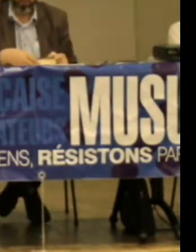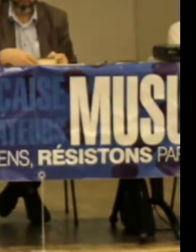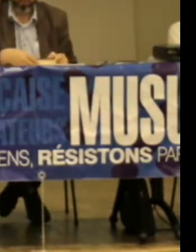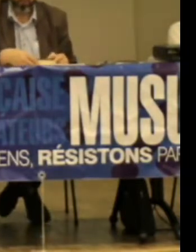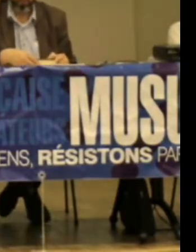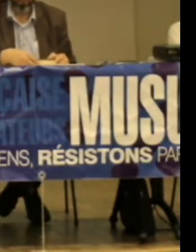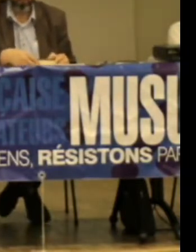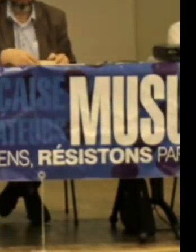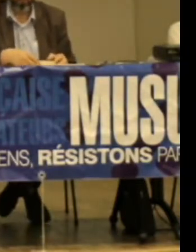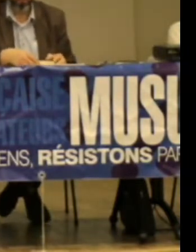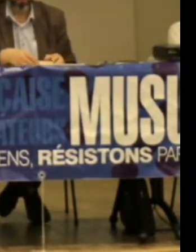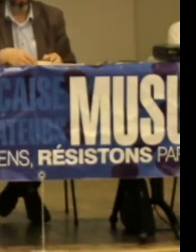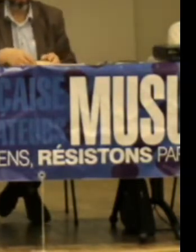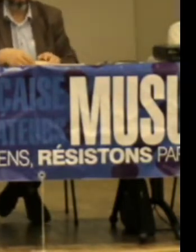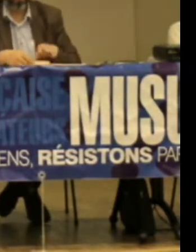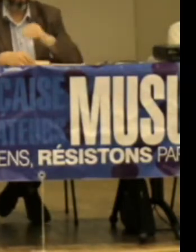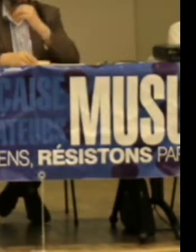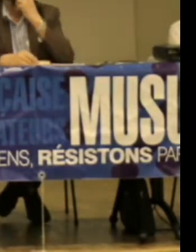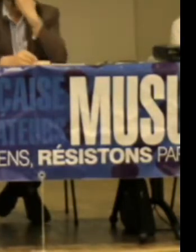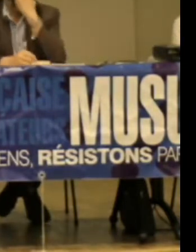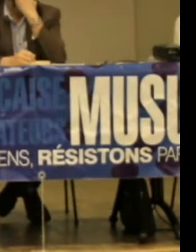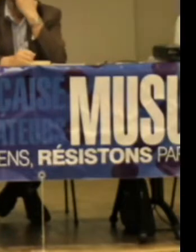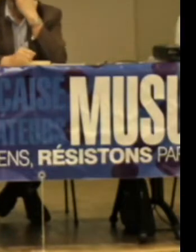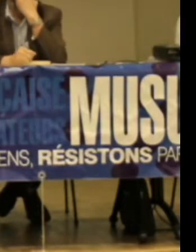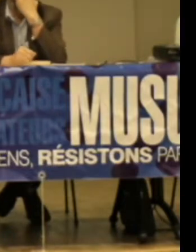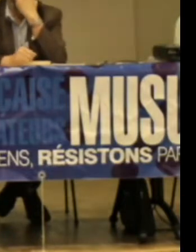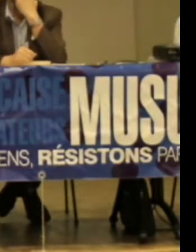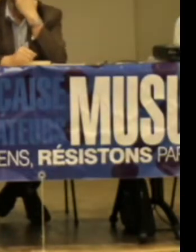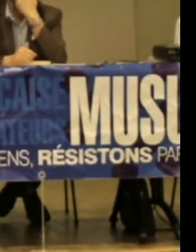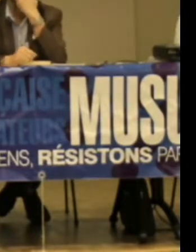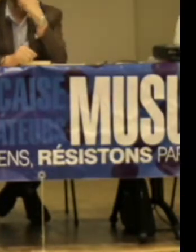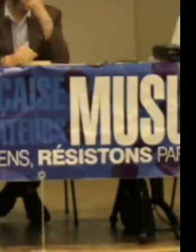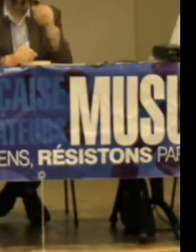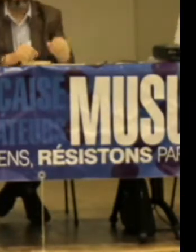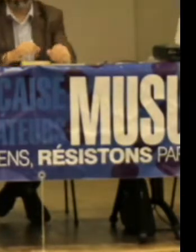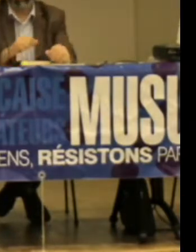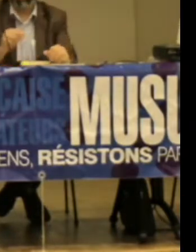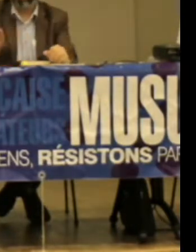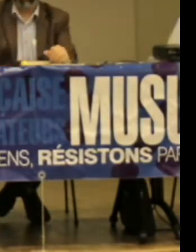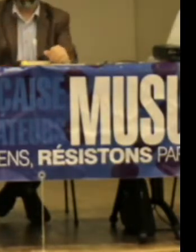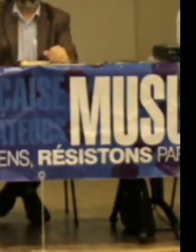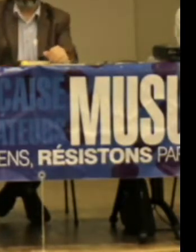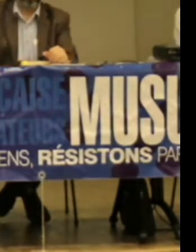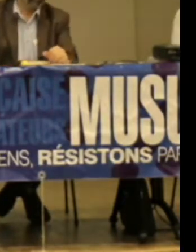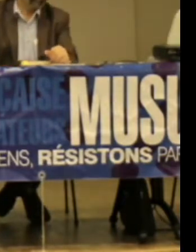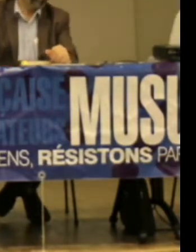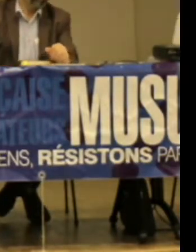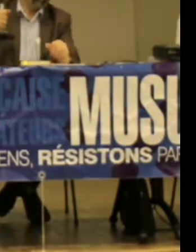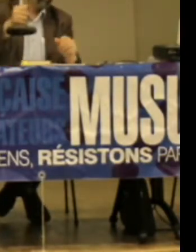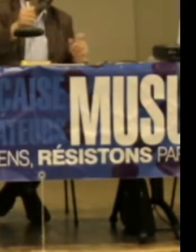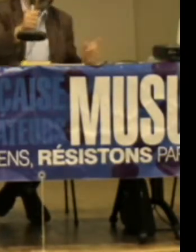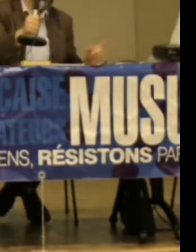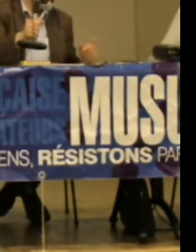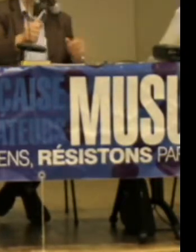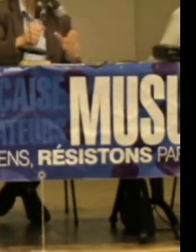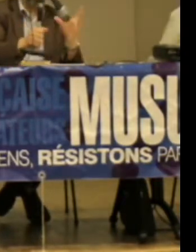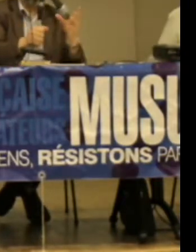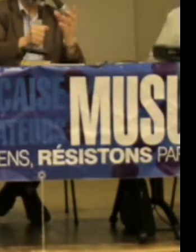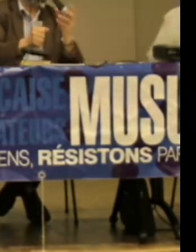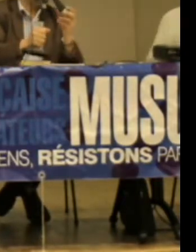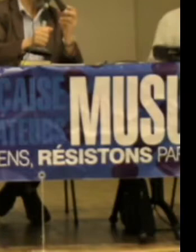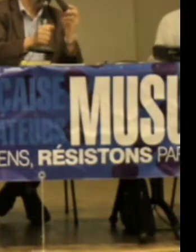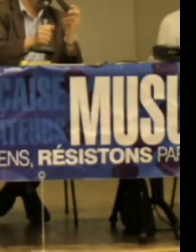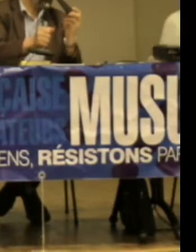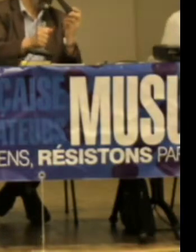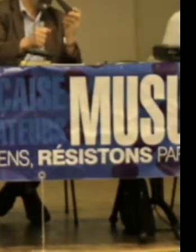par la suite passer la parole à Hafez, représentant de l'UFCM, qui va faire une présentation succincte